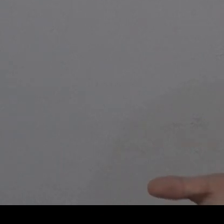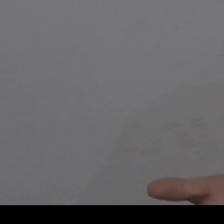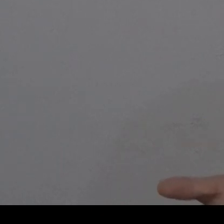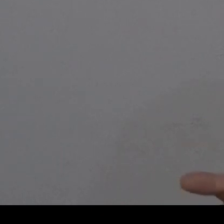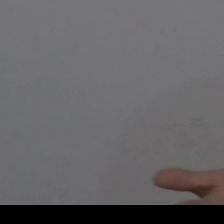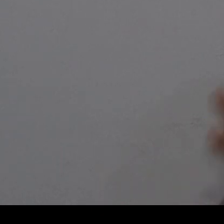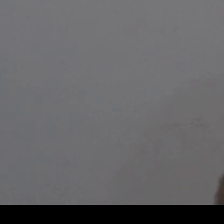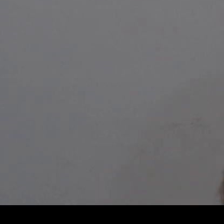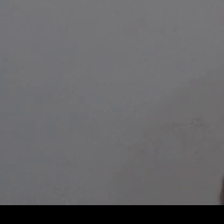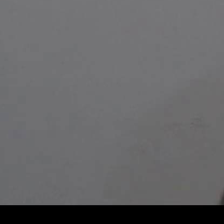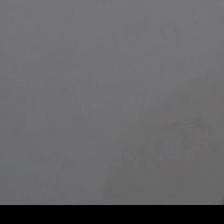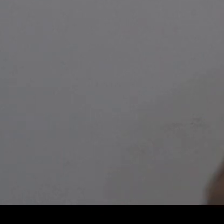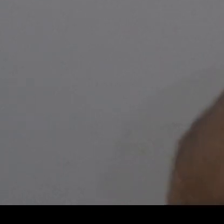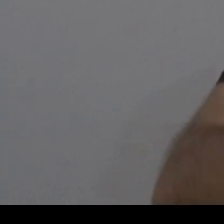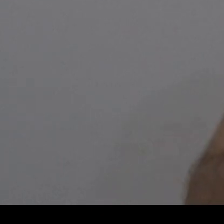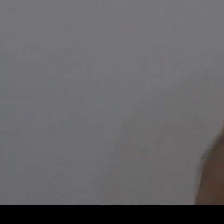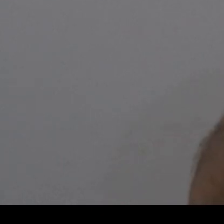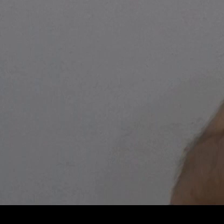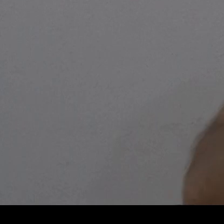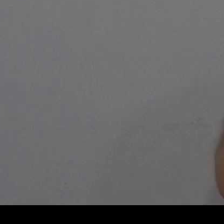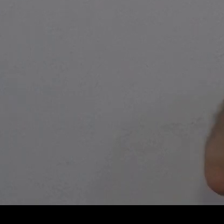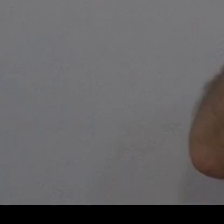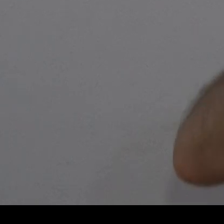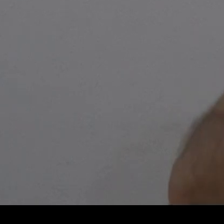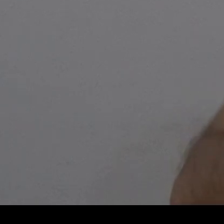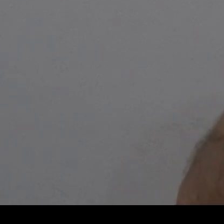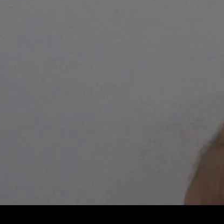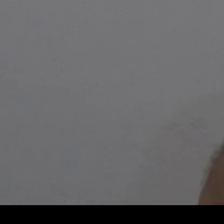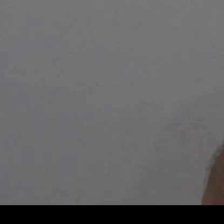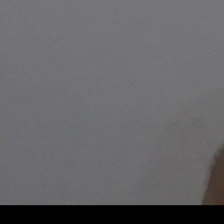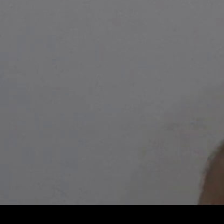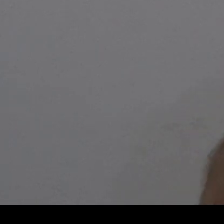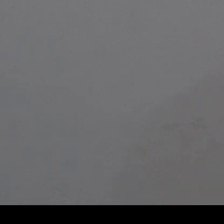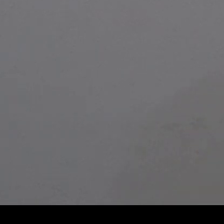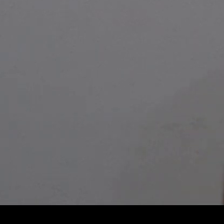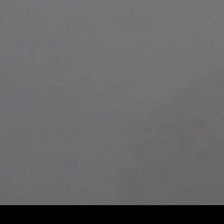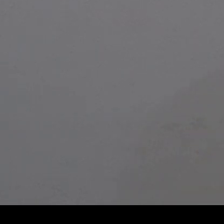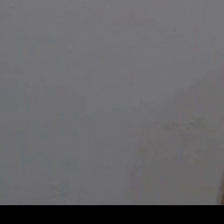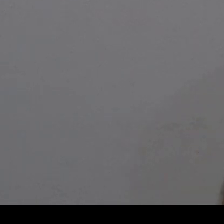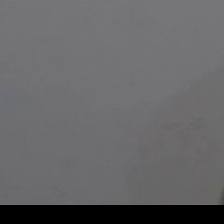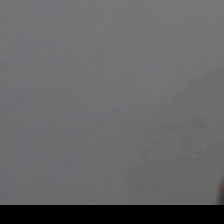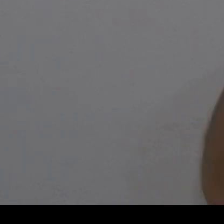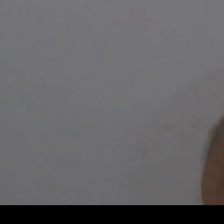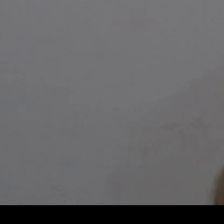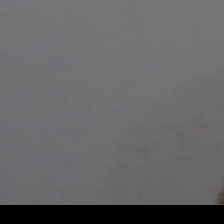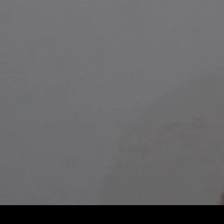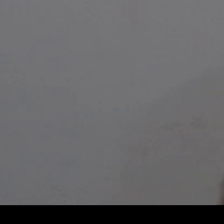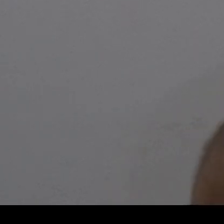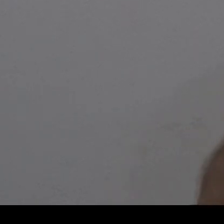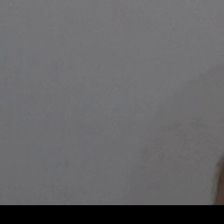krejt problemi, krejt them defekti aty. E di që shumë personat